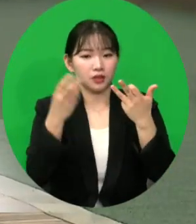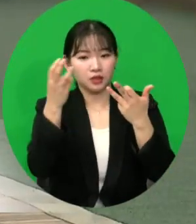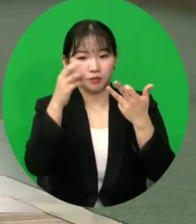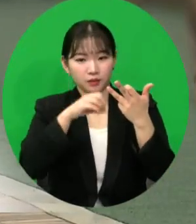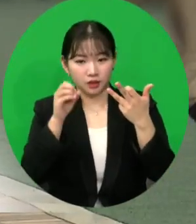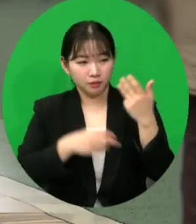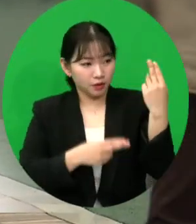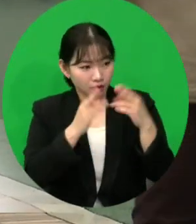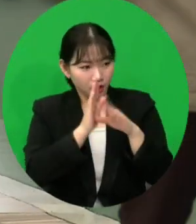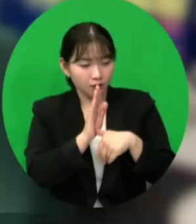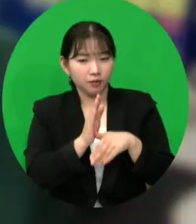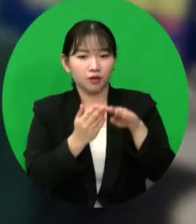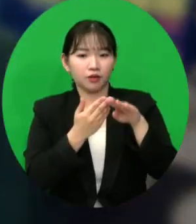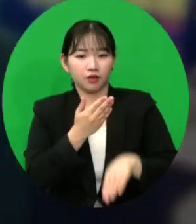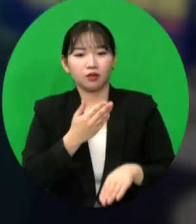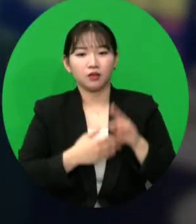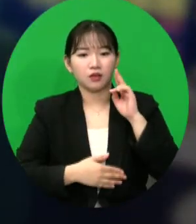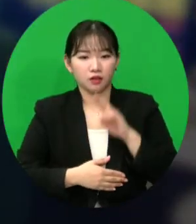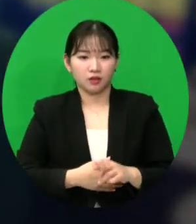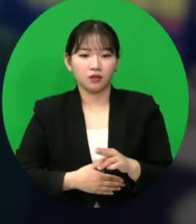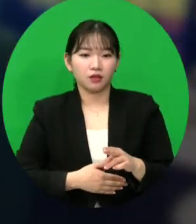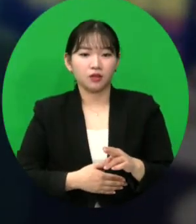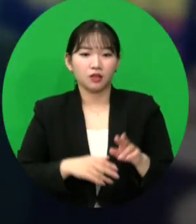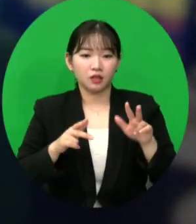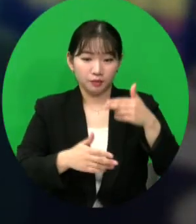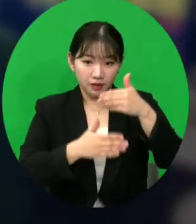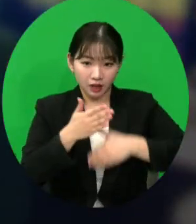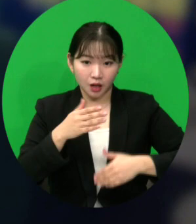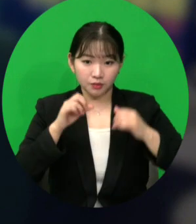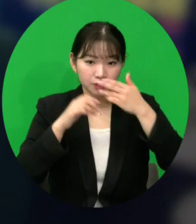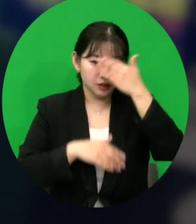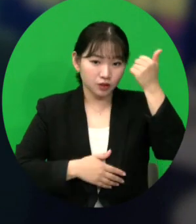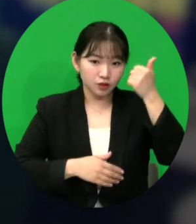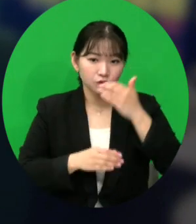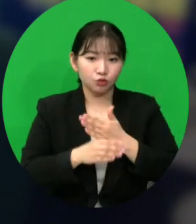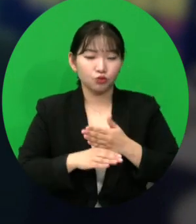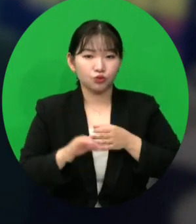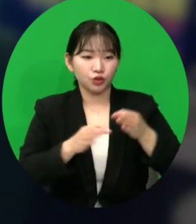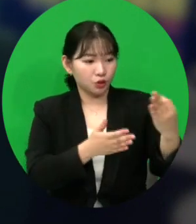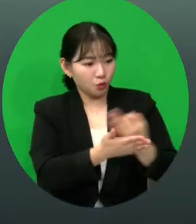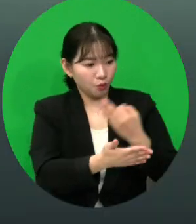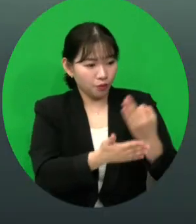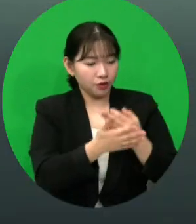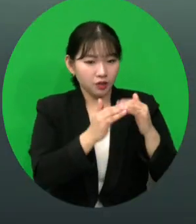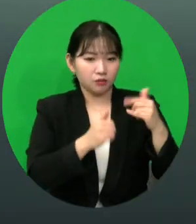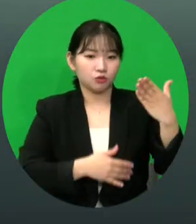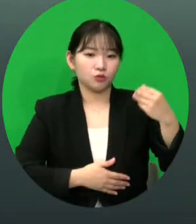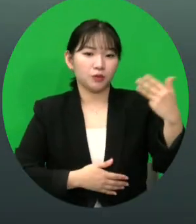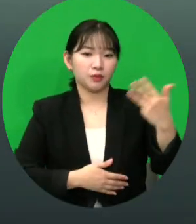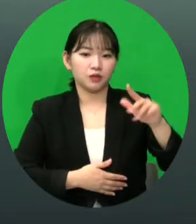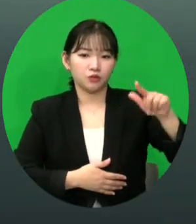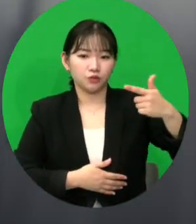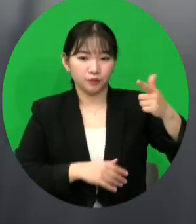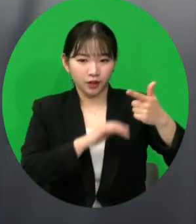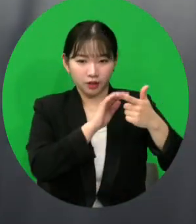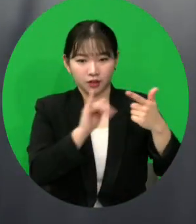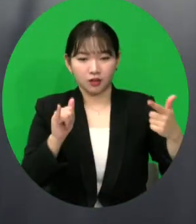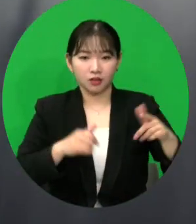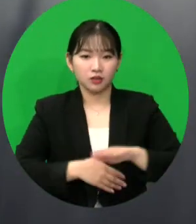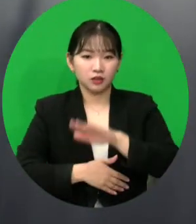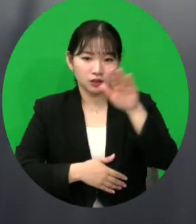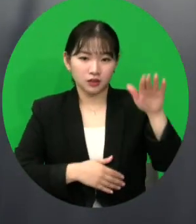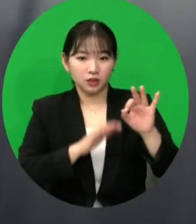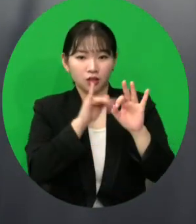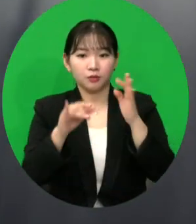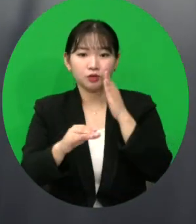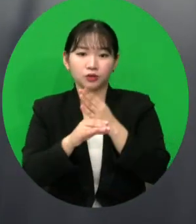비하면 턱없이 낮습니다. 그나마 남은 청년들 중에도 경제활동하는 인구는 9만 8,600명으로 전체